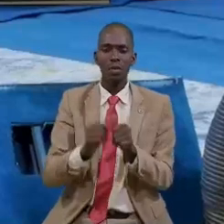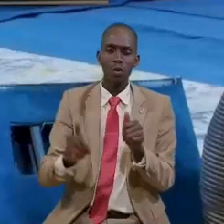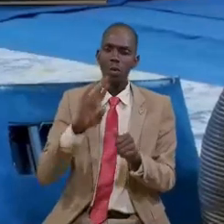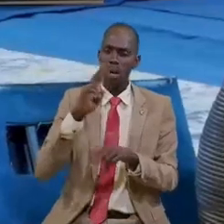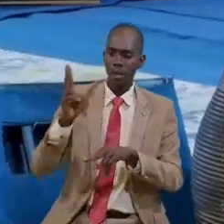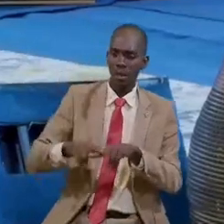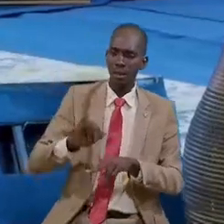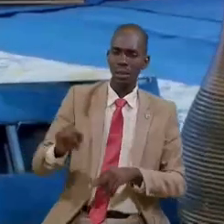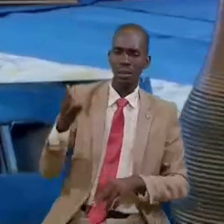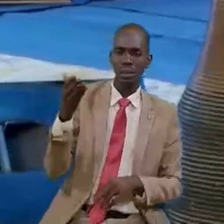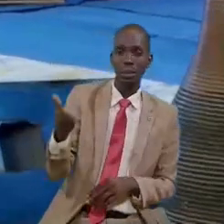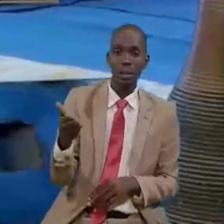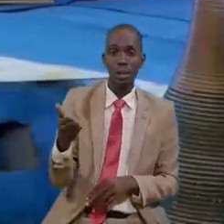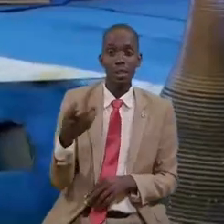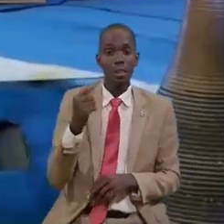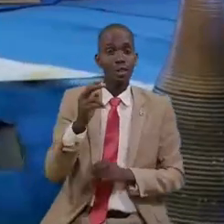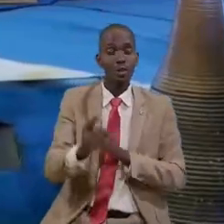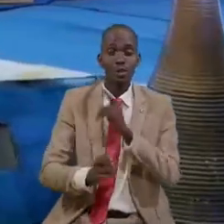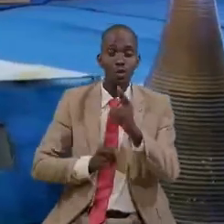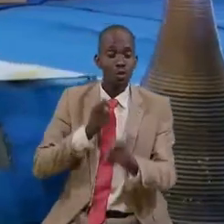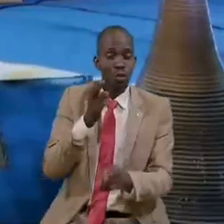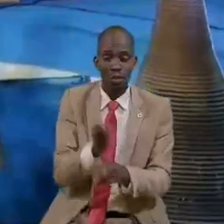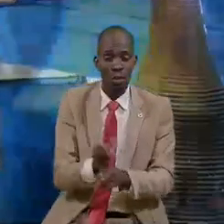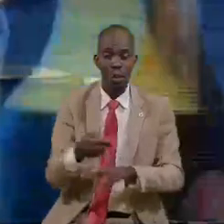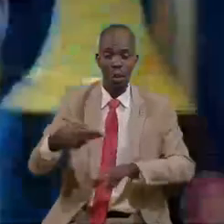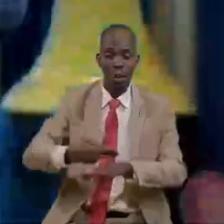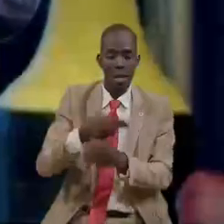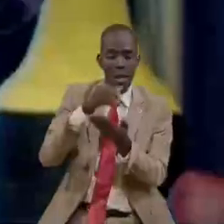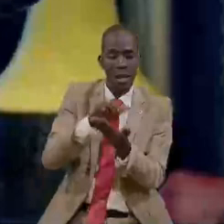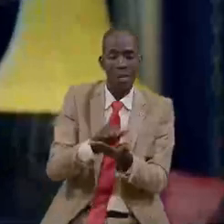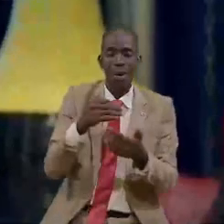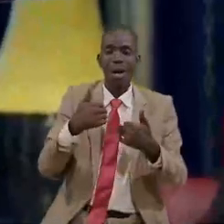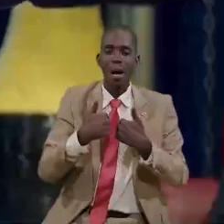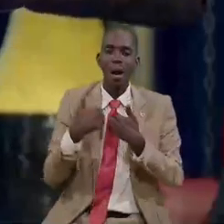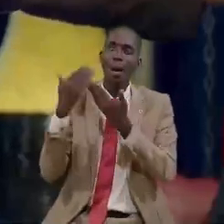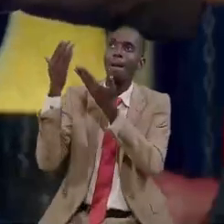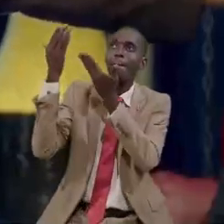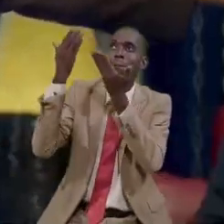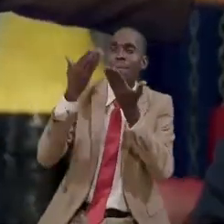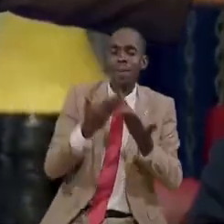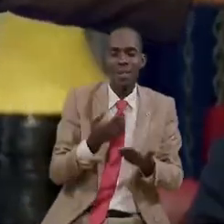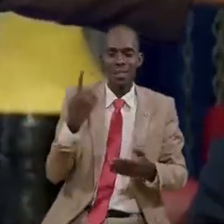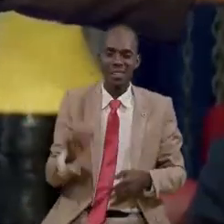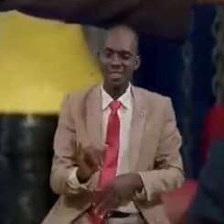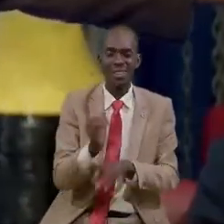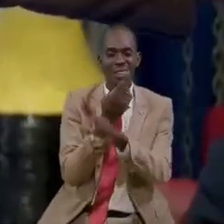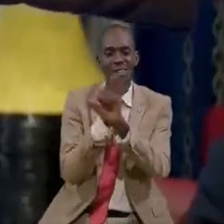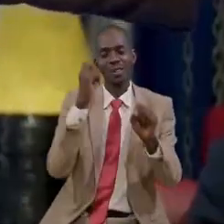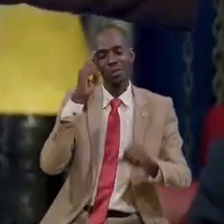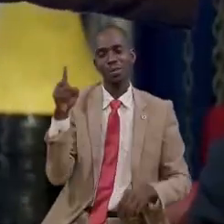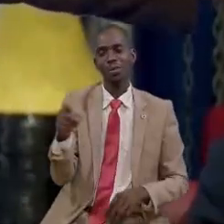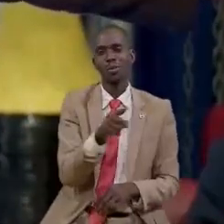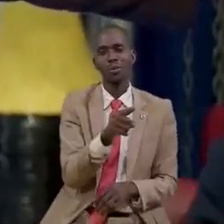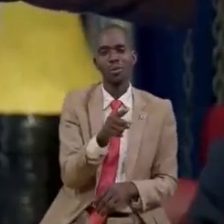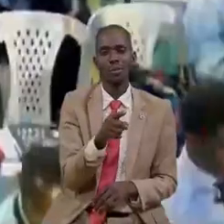assis, l'agneau universel a apporté la rédemption éternelle pour vous.